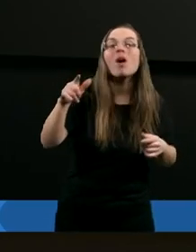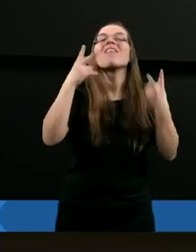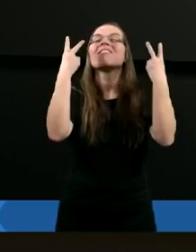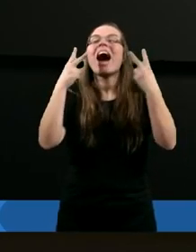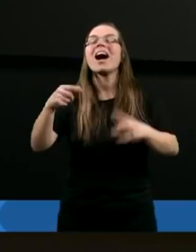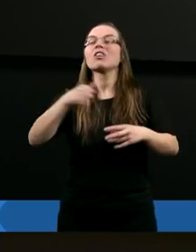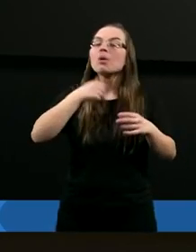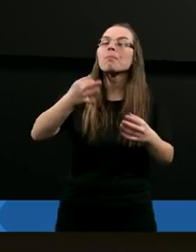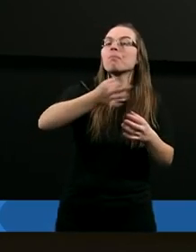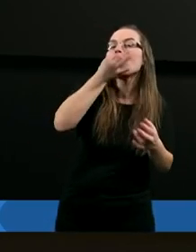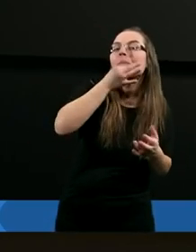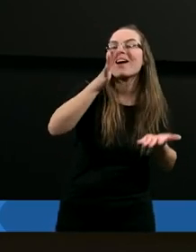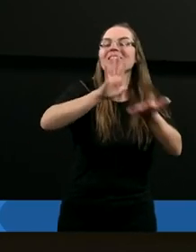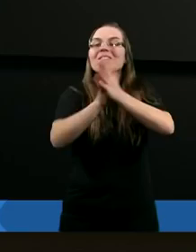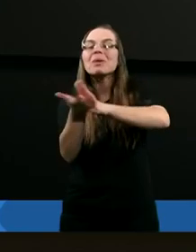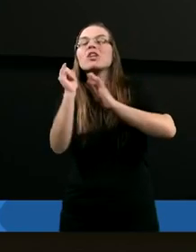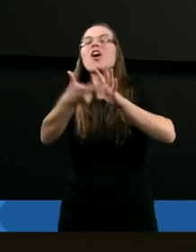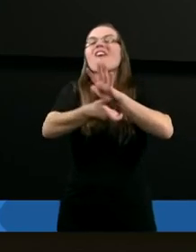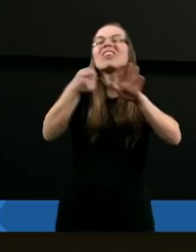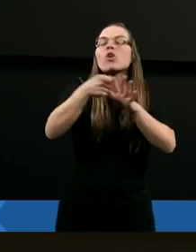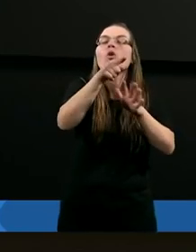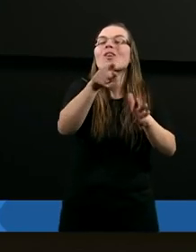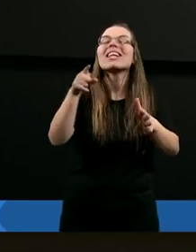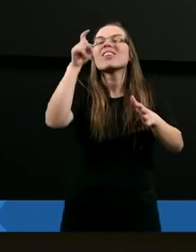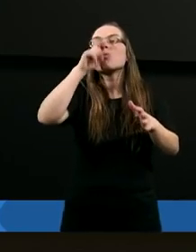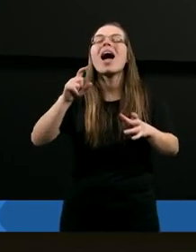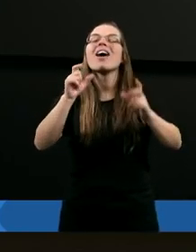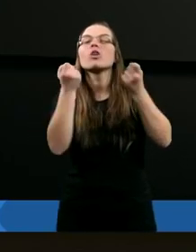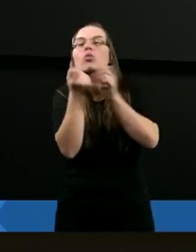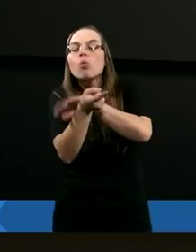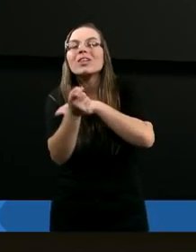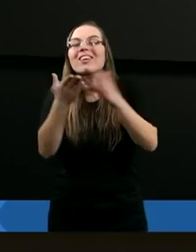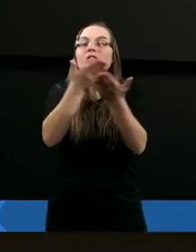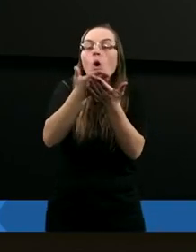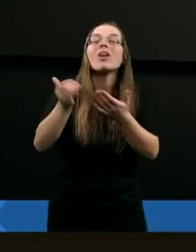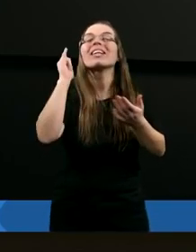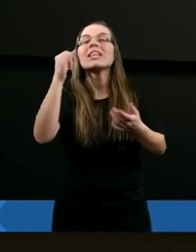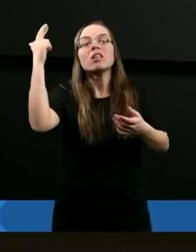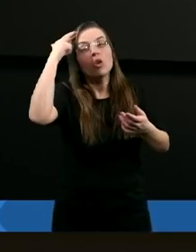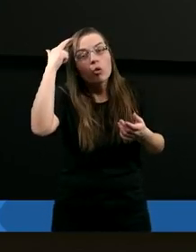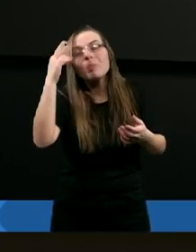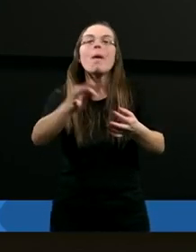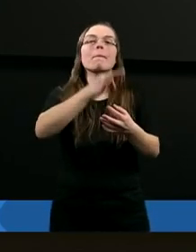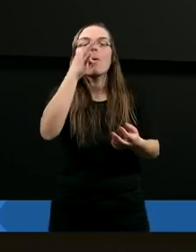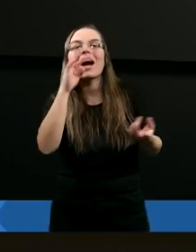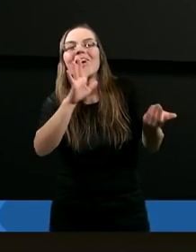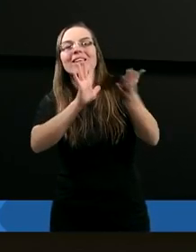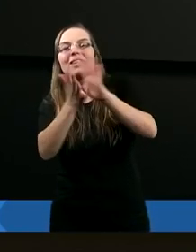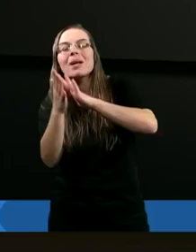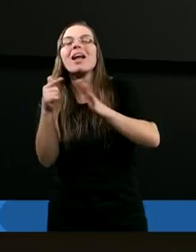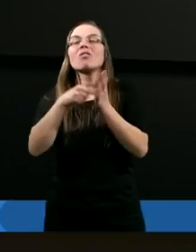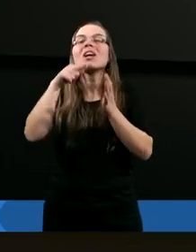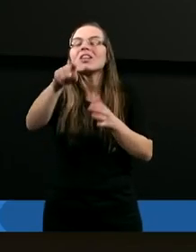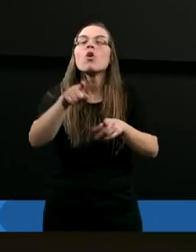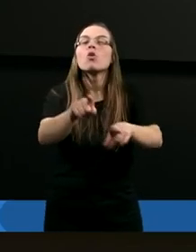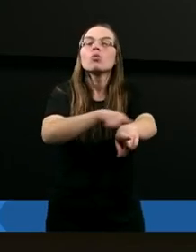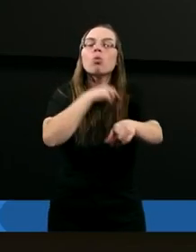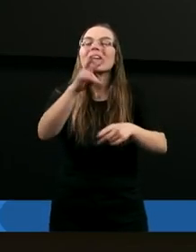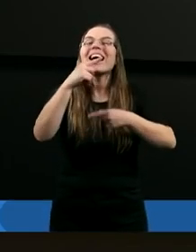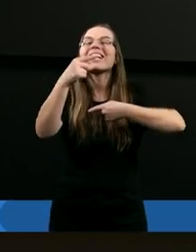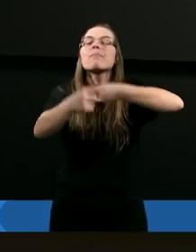ważne, żeby tę rękę wyciągnąć, tak jak Piotr kiedyś, Panie ratuj, krzyczał, gdy tonął w jeziorze. I to jest właśnie taki długi,